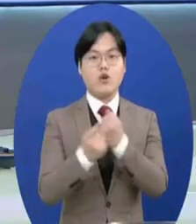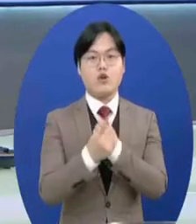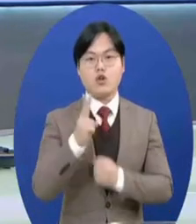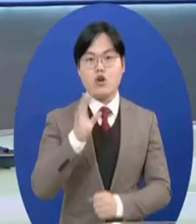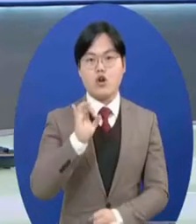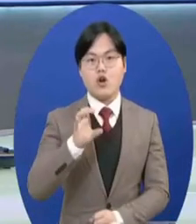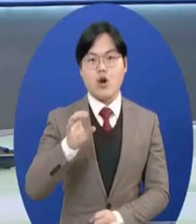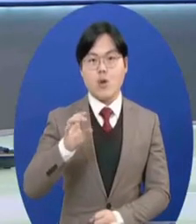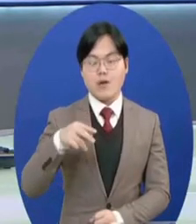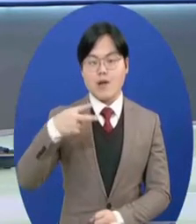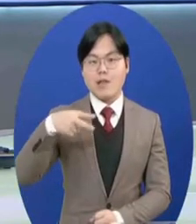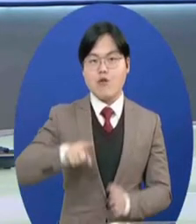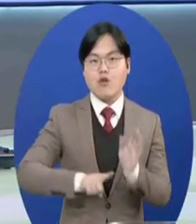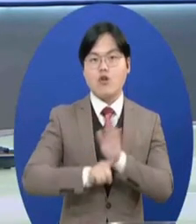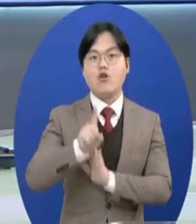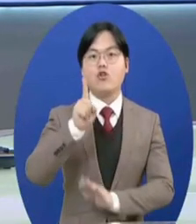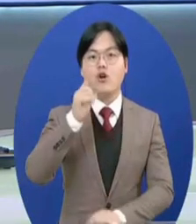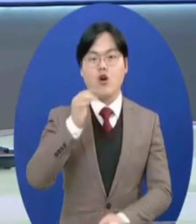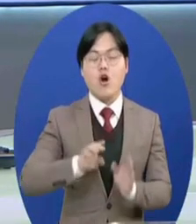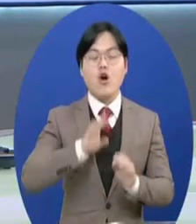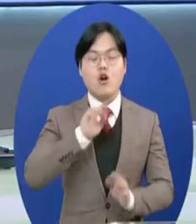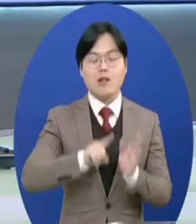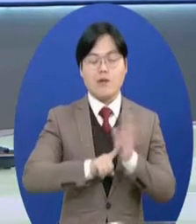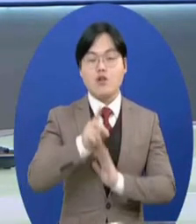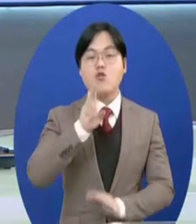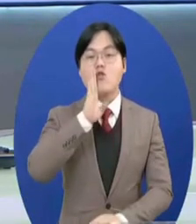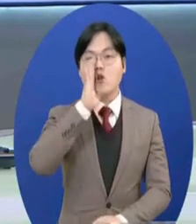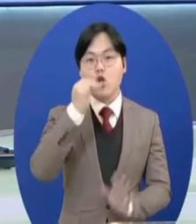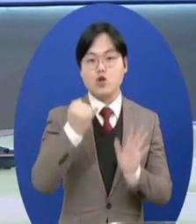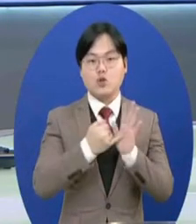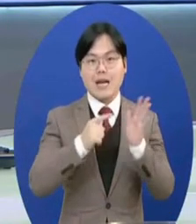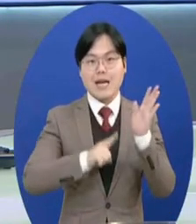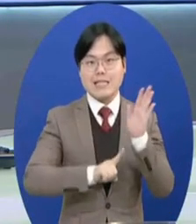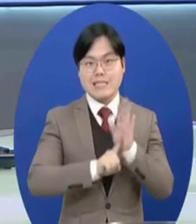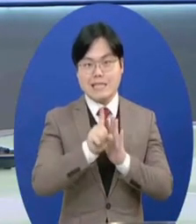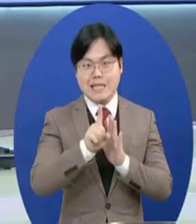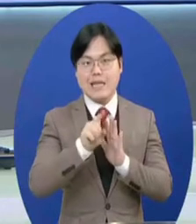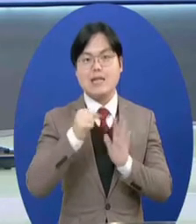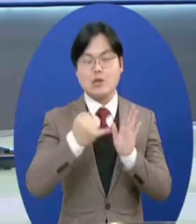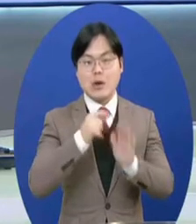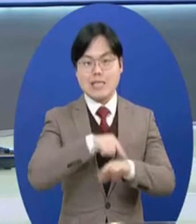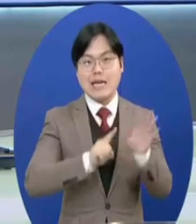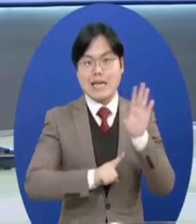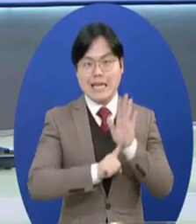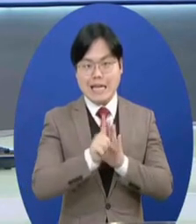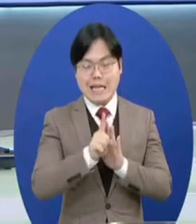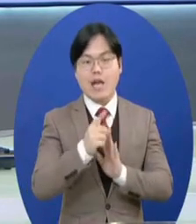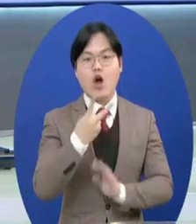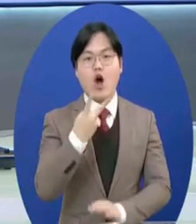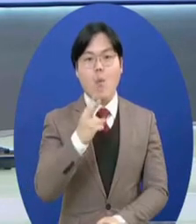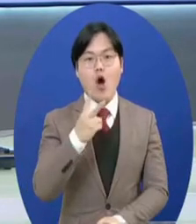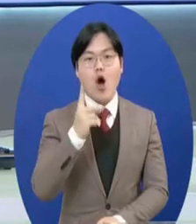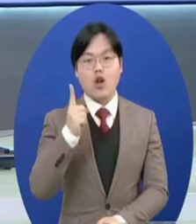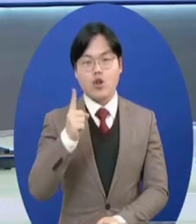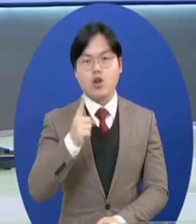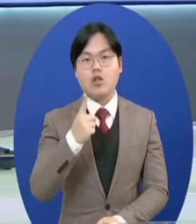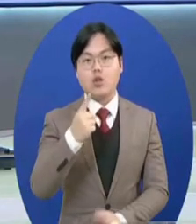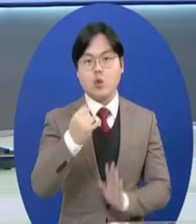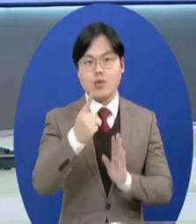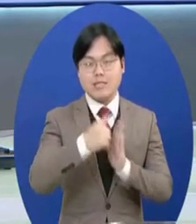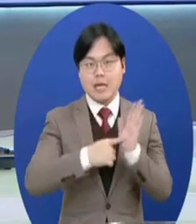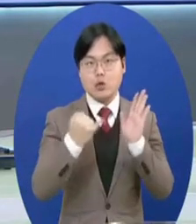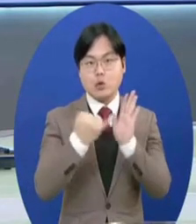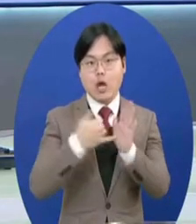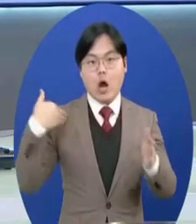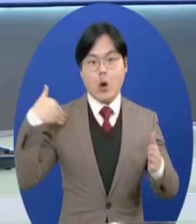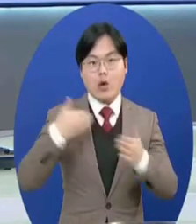Дээслэл 5 гаригийн өглөө 6 цагаас ирэх 2021 оны 1-р сарын 6-ны өглөөний 6 цаг хүртэл 14 хоногийн хугацаанд гамшаас хамгаалах бүх